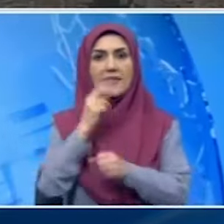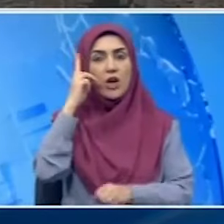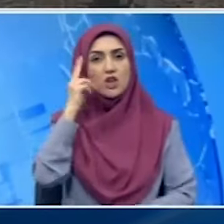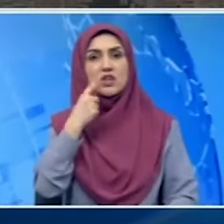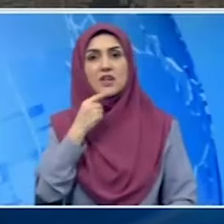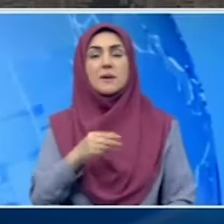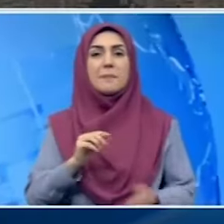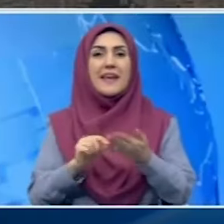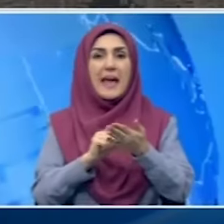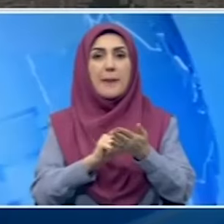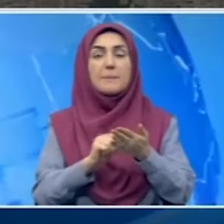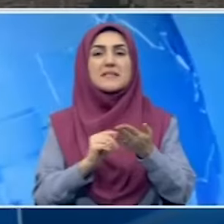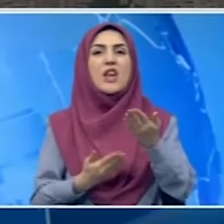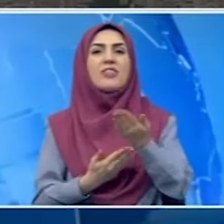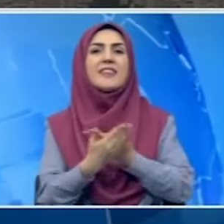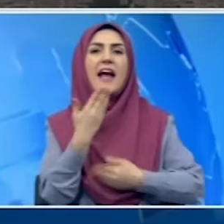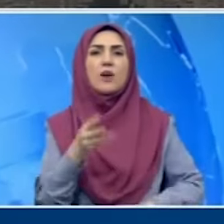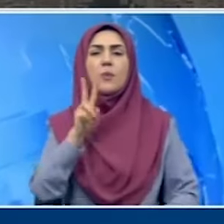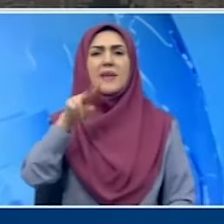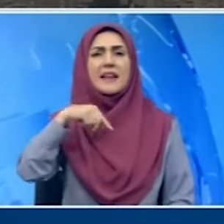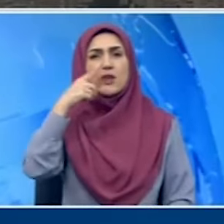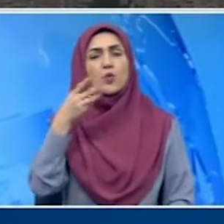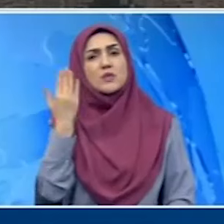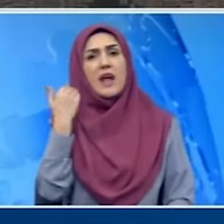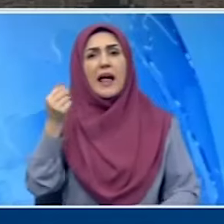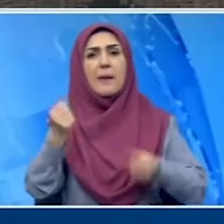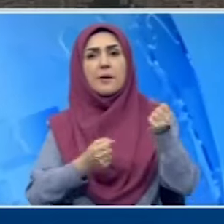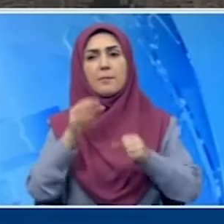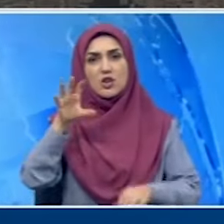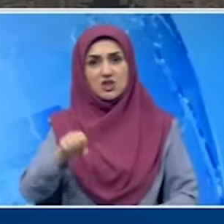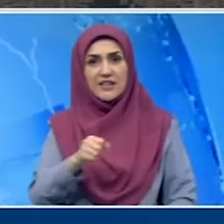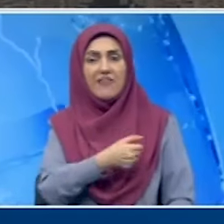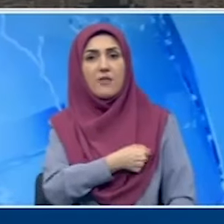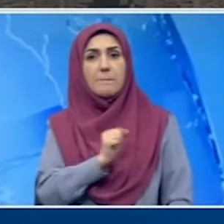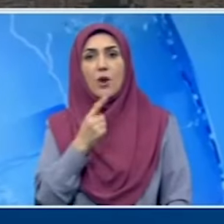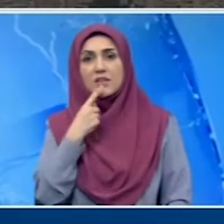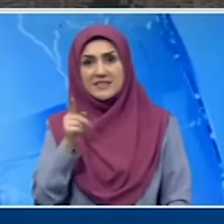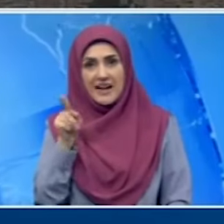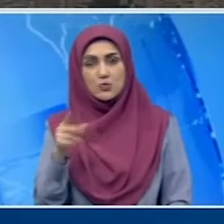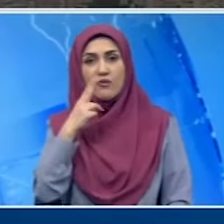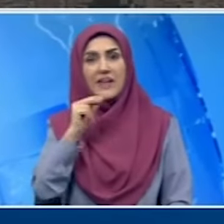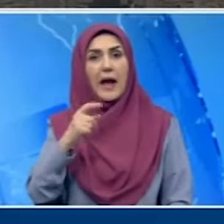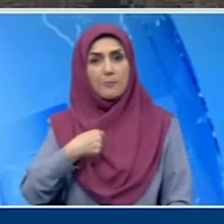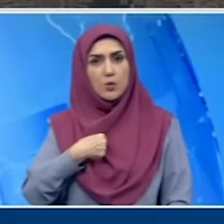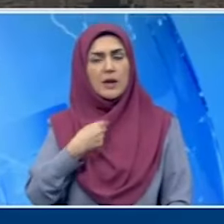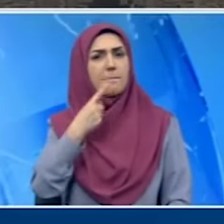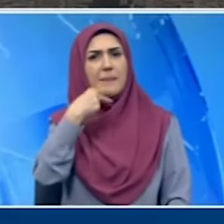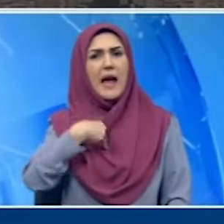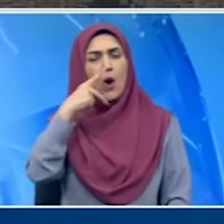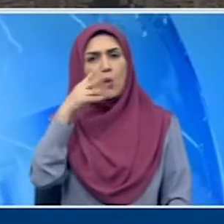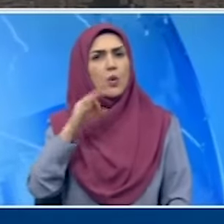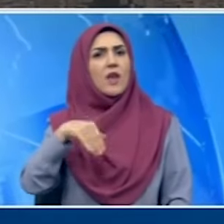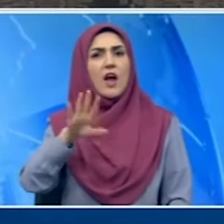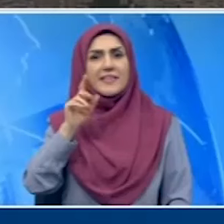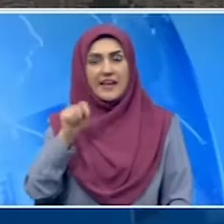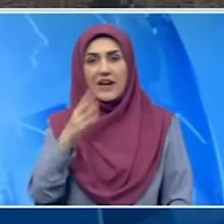جعل شده، خب حداقل یه نامه چیزی بزن به مالیات بگو آقا ماشین ایشو مثلا ترخیص کنین. اداره ثبت شرکت ها